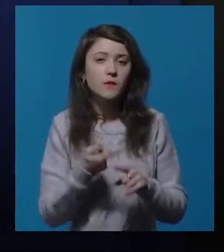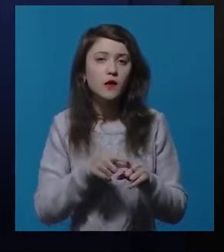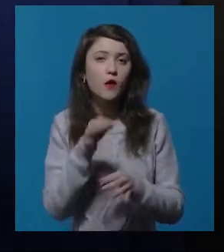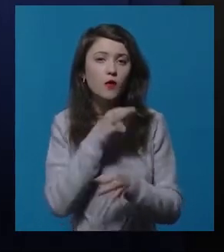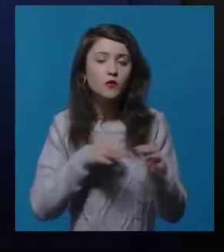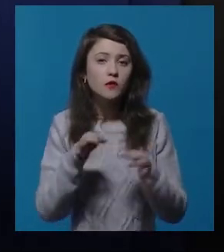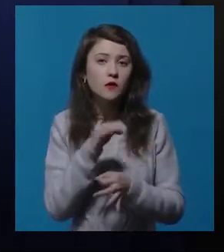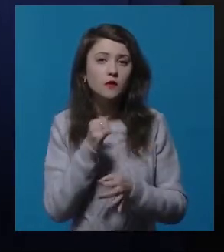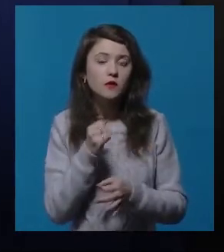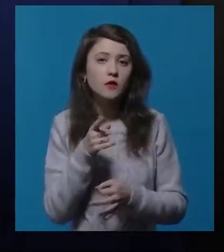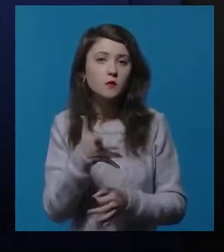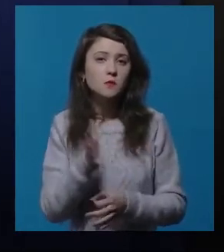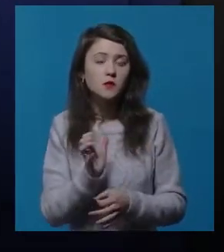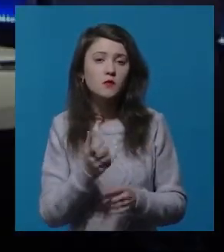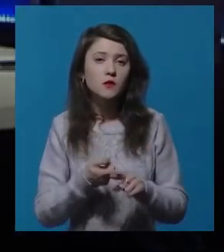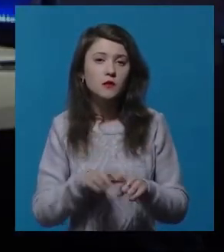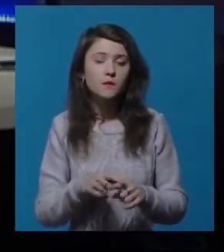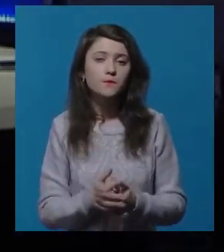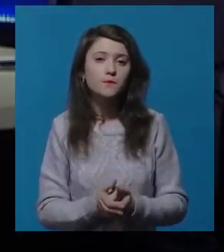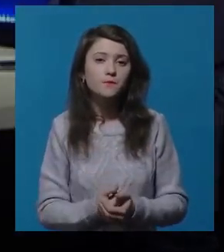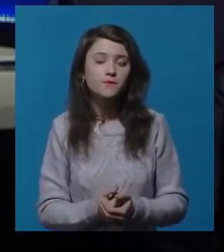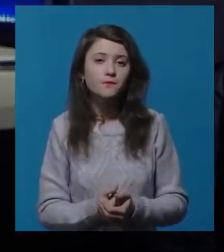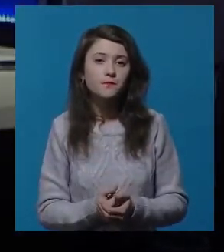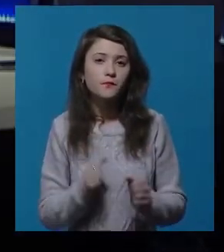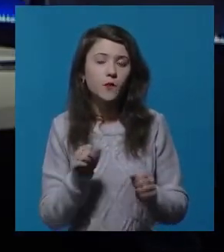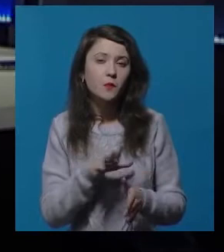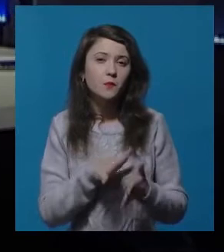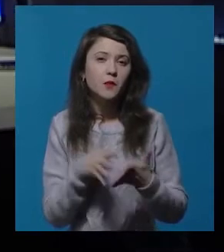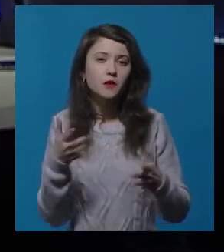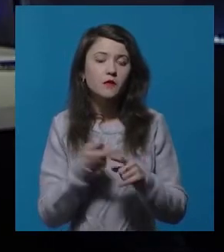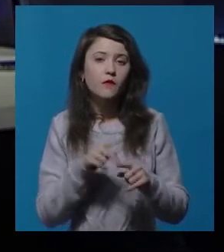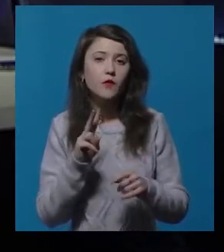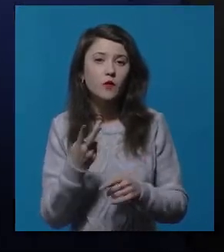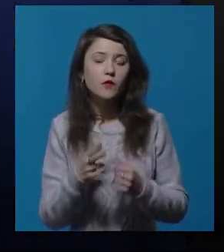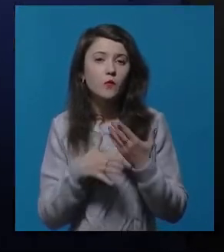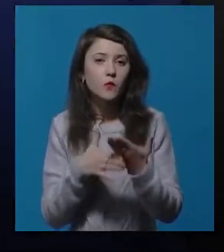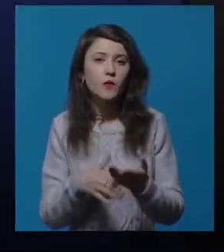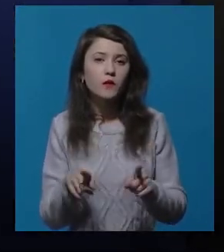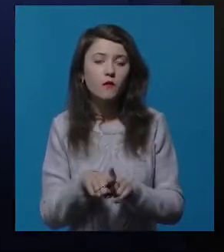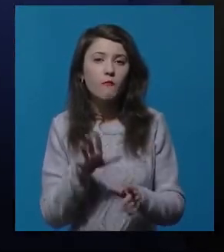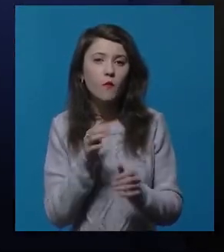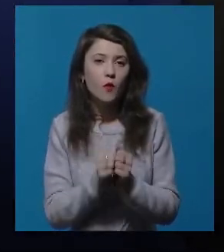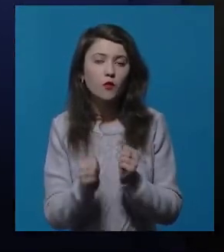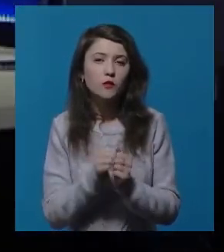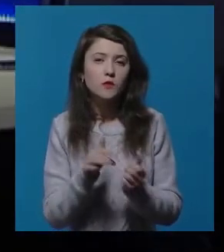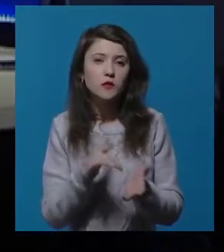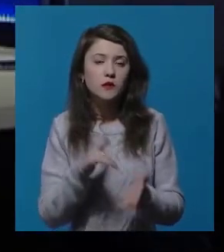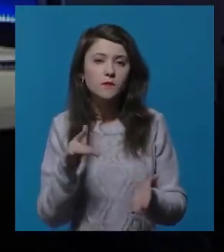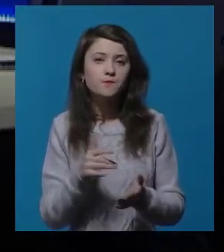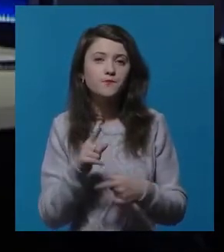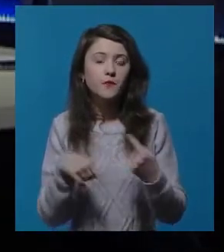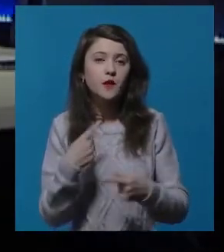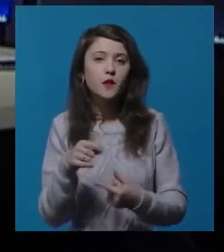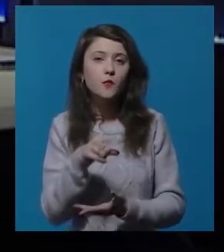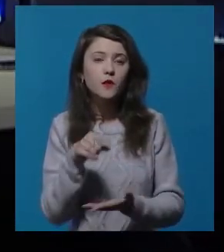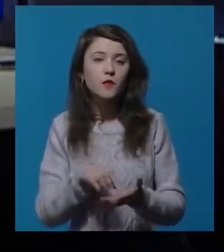і 1,5 тисячі – це там, можливо, більше. Угу. Це вторинна правова допомога, і так майже в кожному центрі. Фактично, та наступне питання і буде